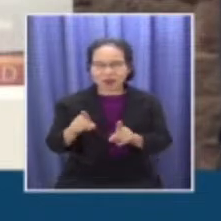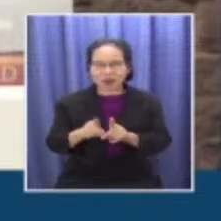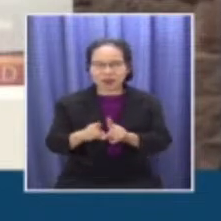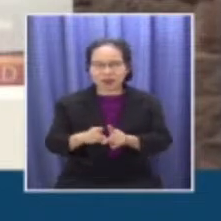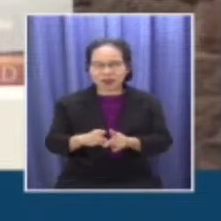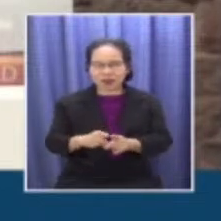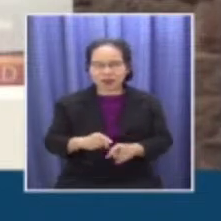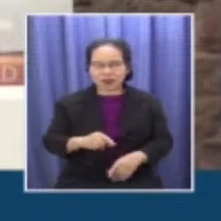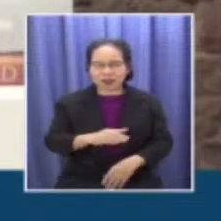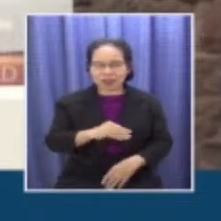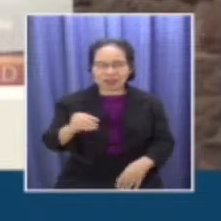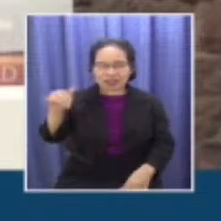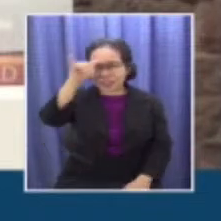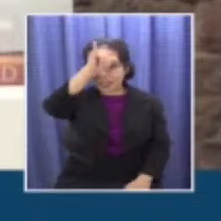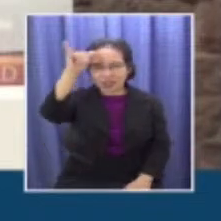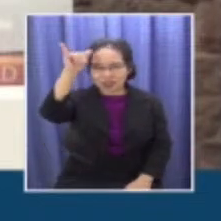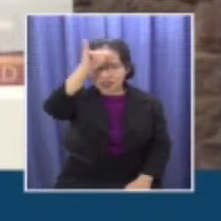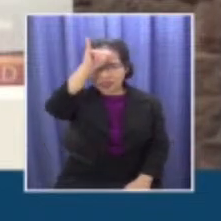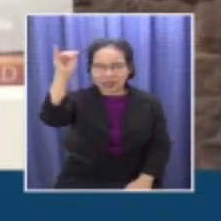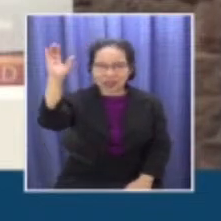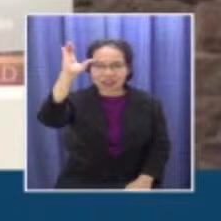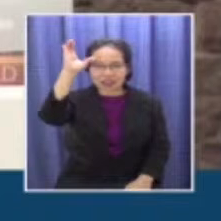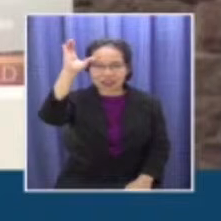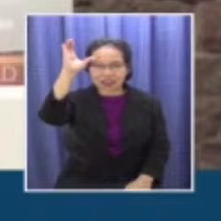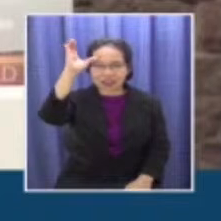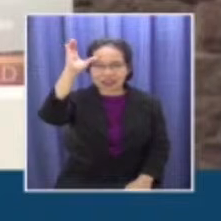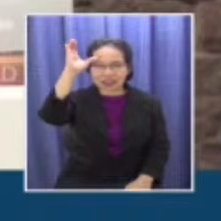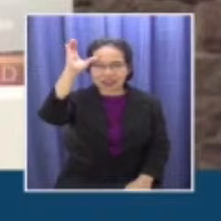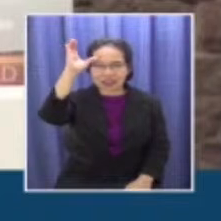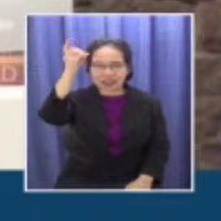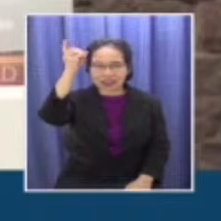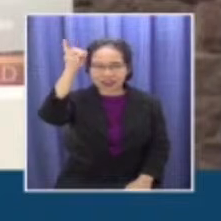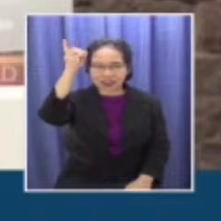Richard Dawkins and also IN the twatoɔ